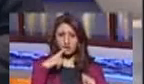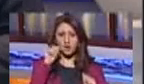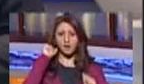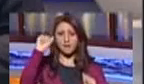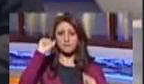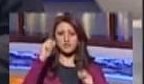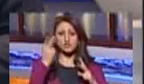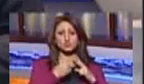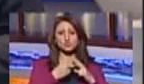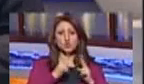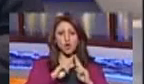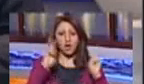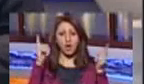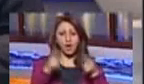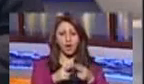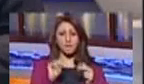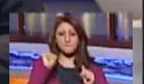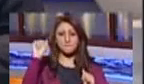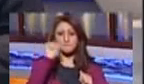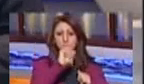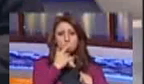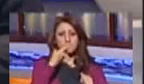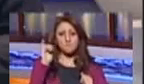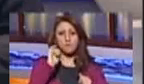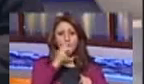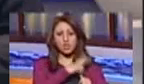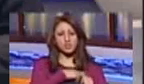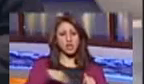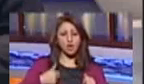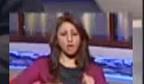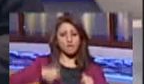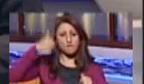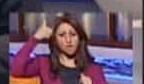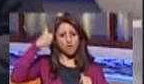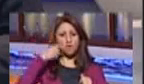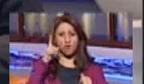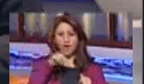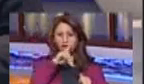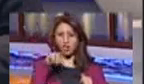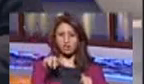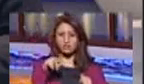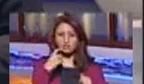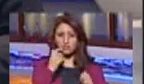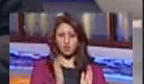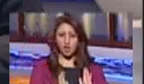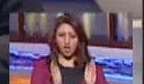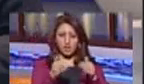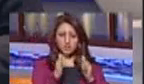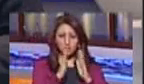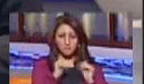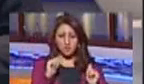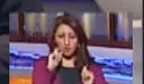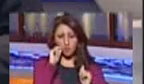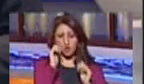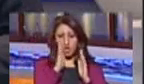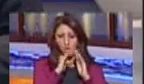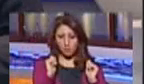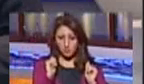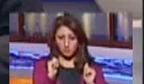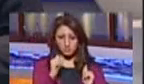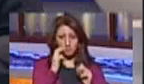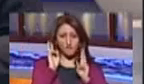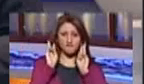الشعب المصري ورمز لهيبة الدولة المصرية. كل ده بيحصل وأحزاب مصر ورجال مصر